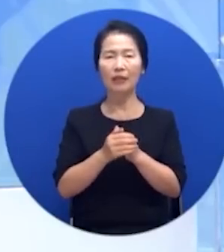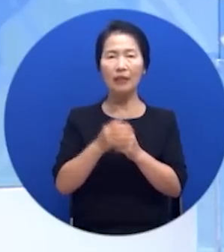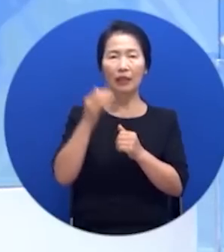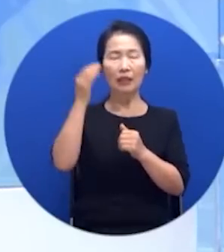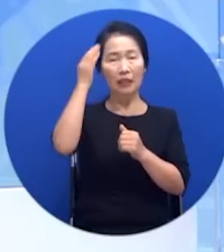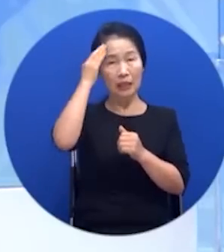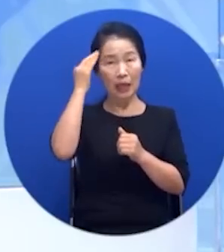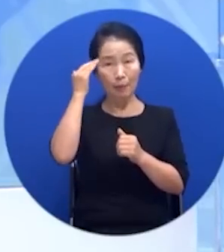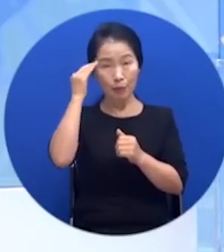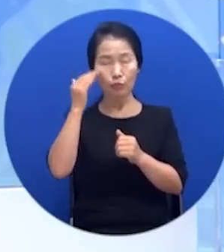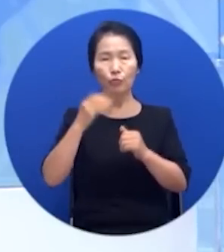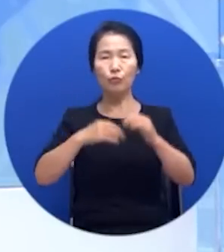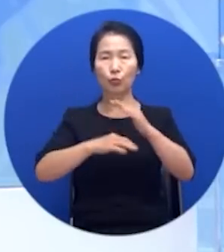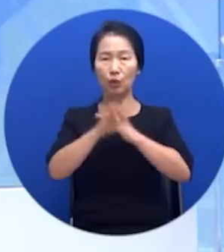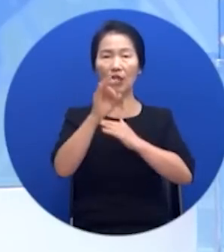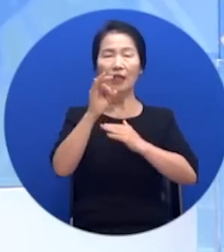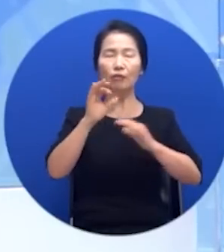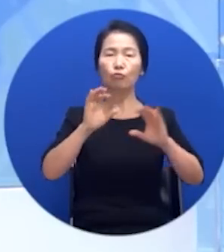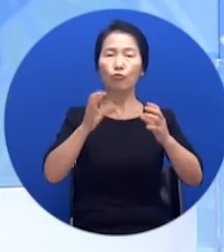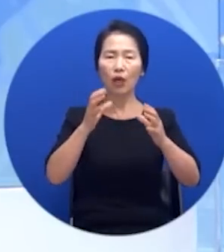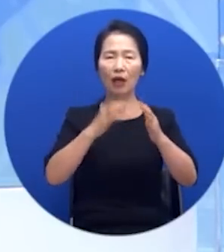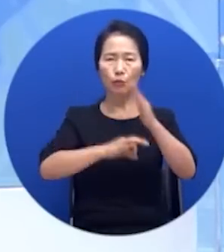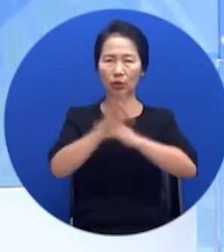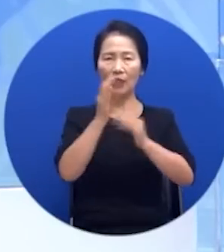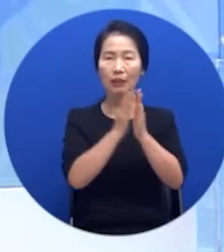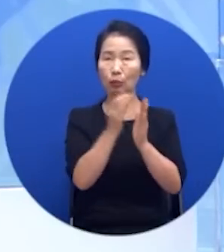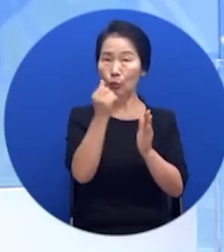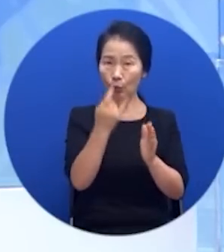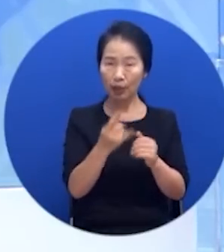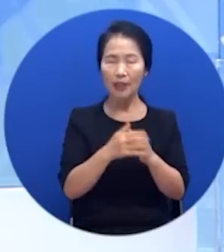조찬, 국가 조찬 기도회가